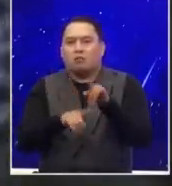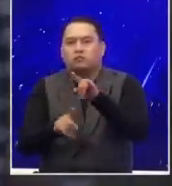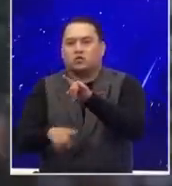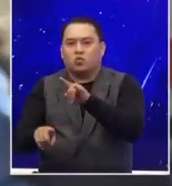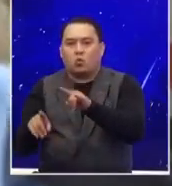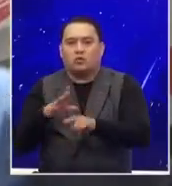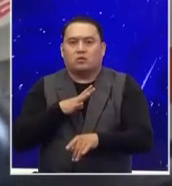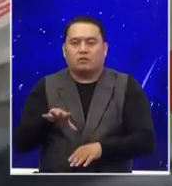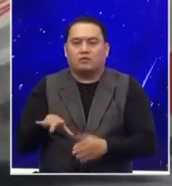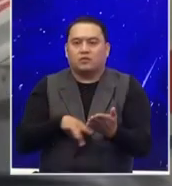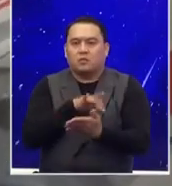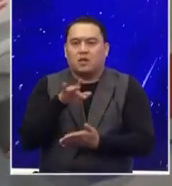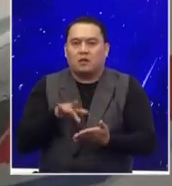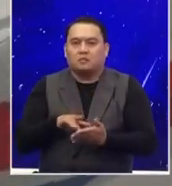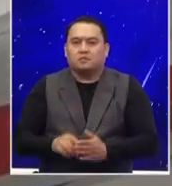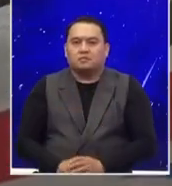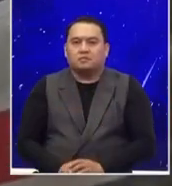территории Армении города Гянджа.